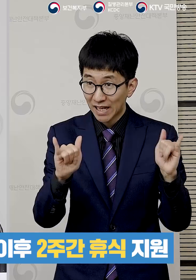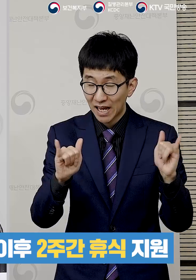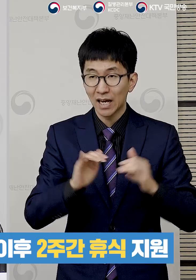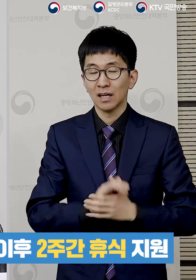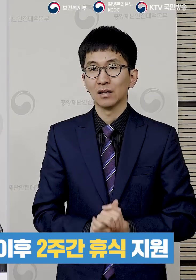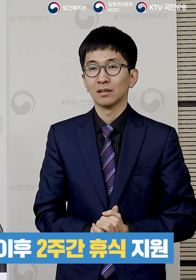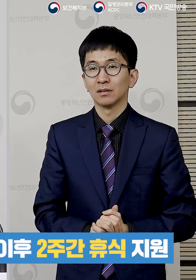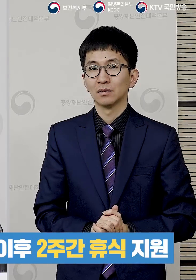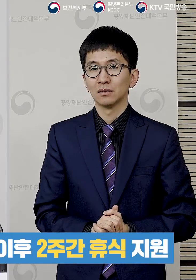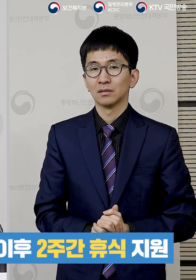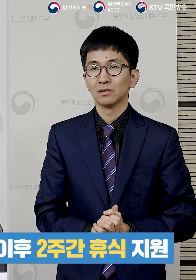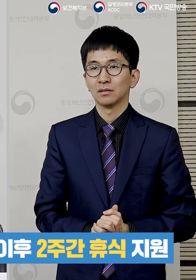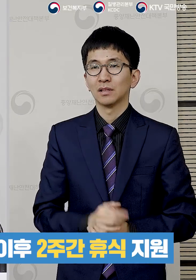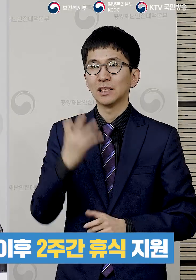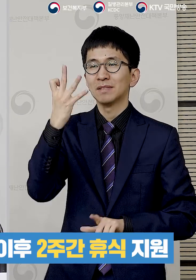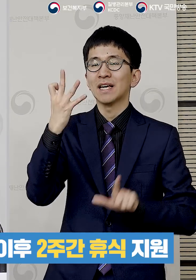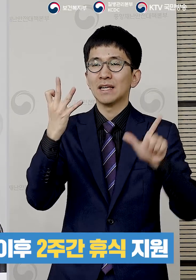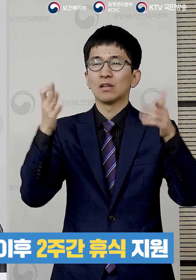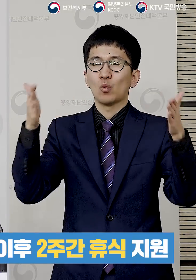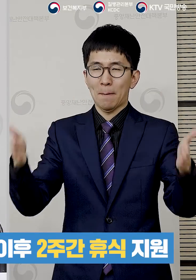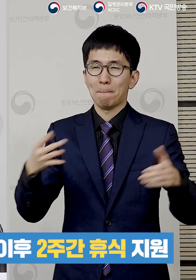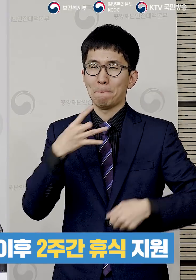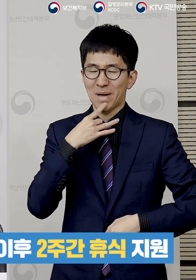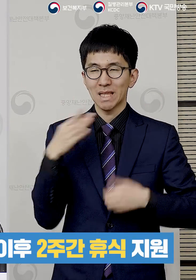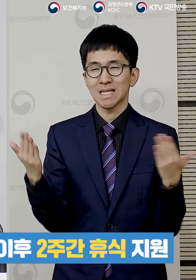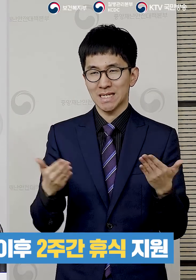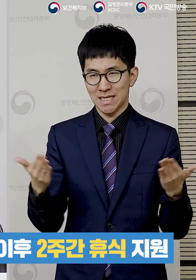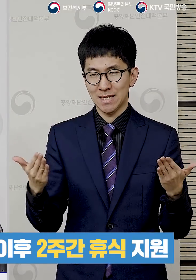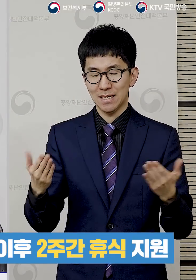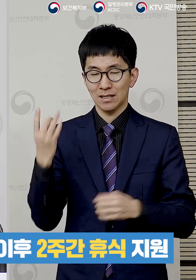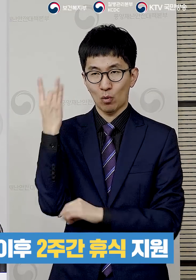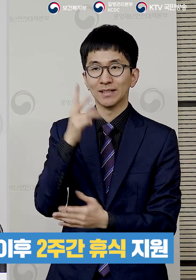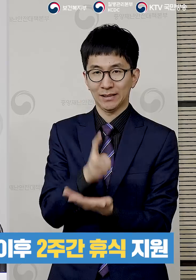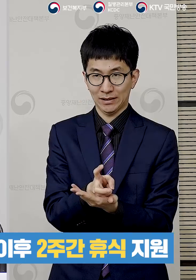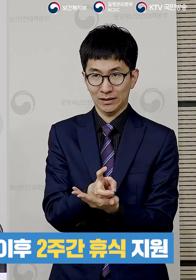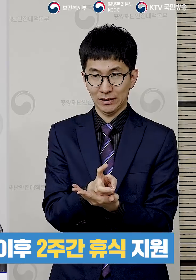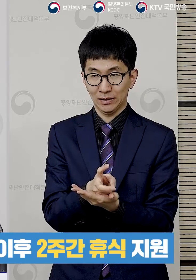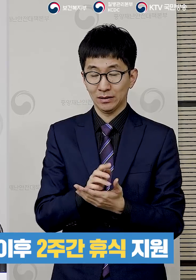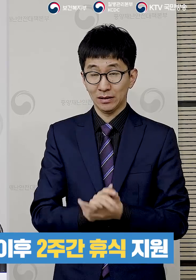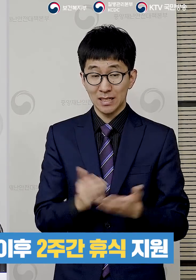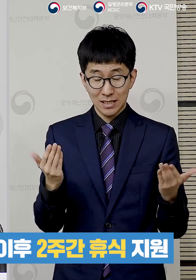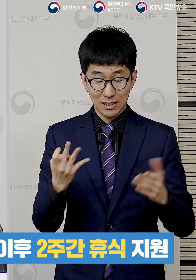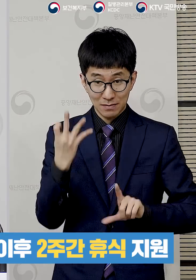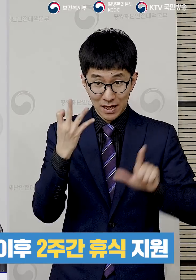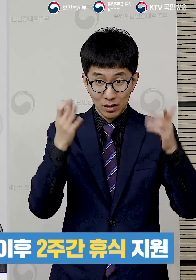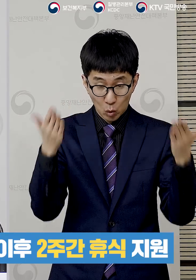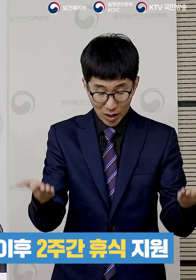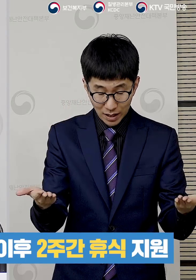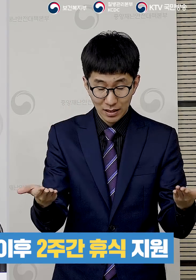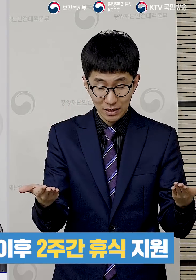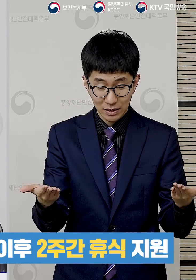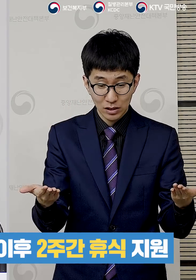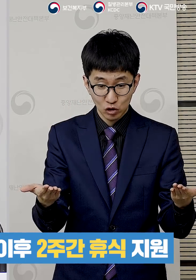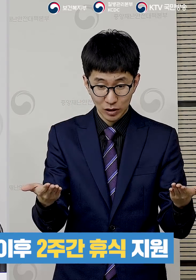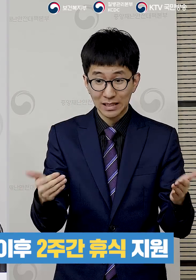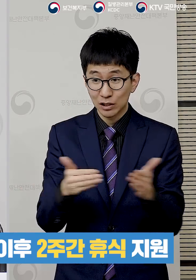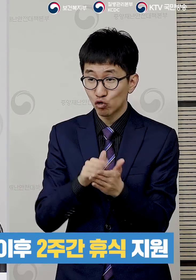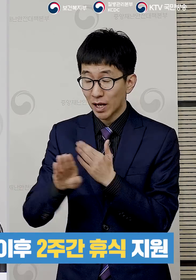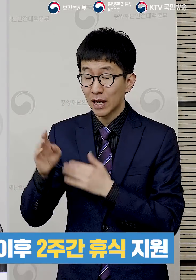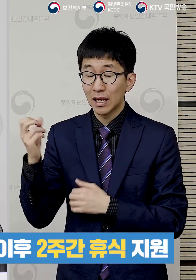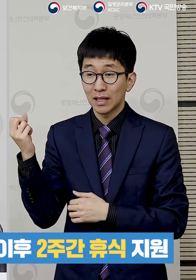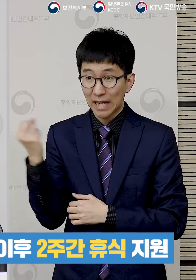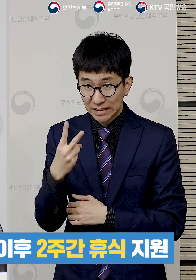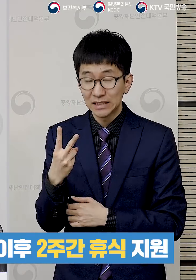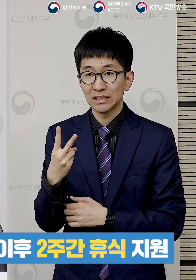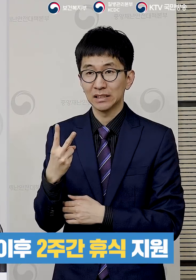14일간의 근무를 원칙으로 하고 있습니다. 그래서 14일 이후에는 최소한 2주간 그 휴식을 취하고